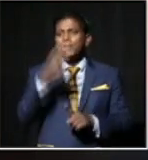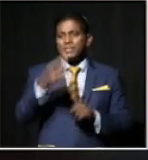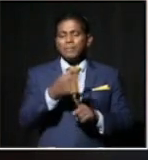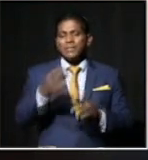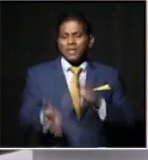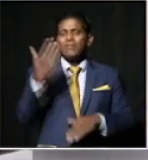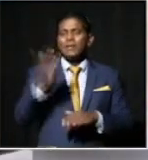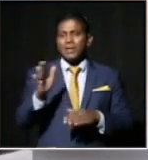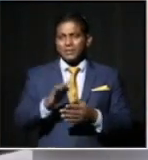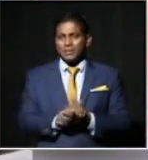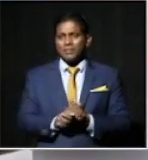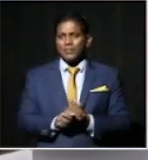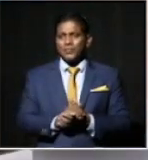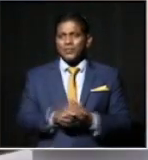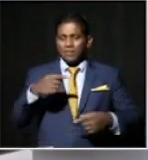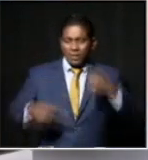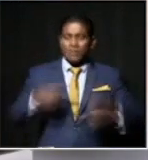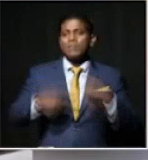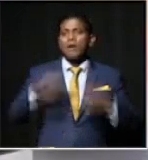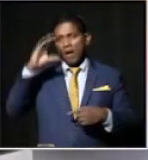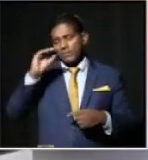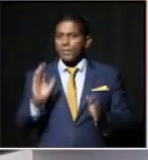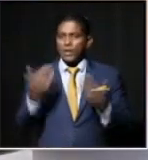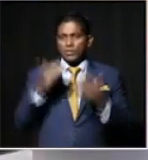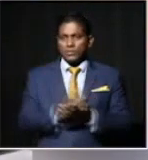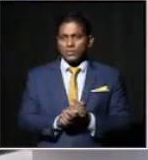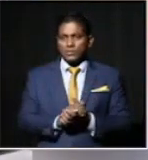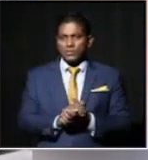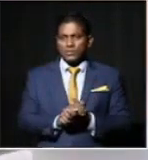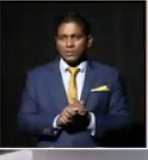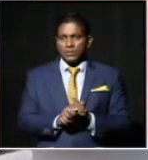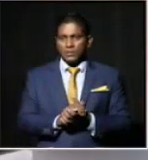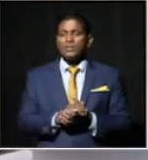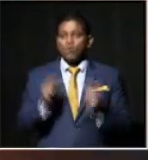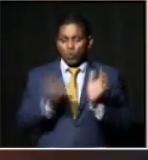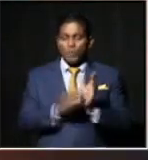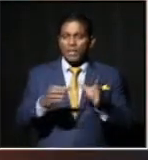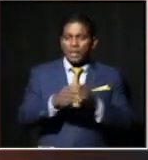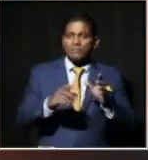विवाद आरंभ कर हेन्दे कमिटी आदर हेला